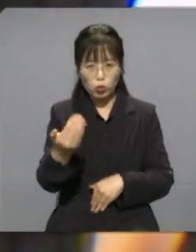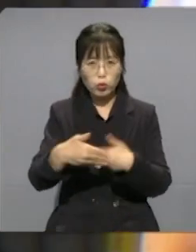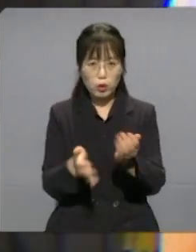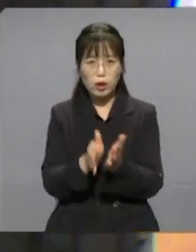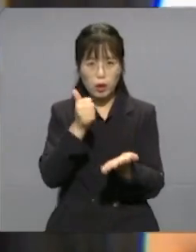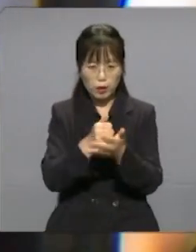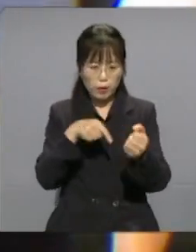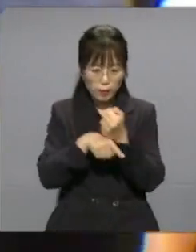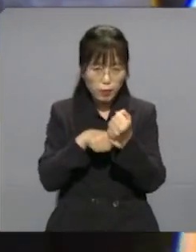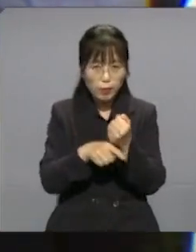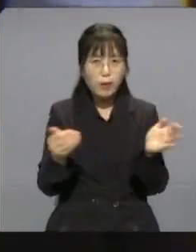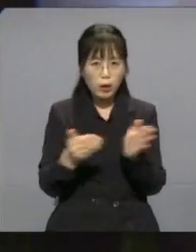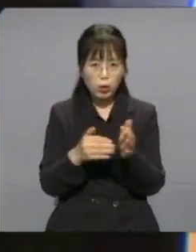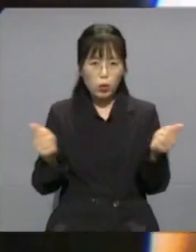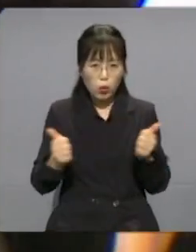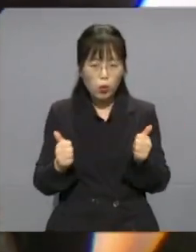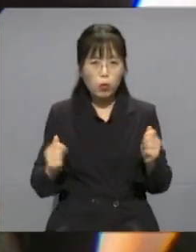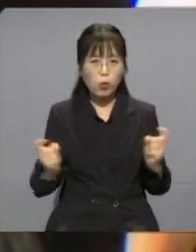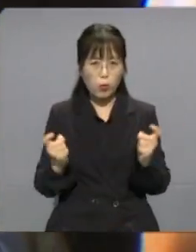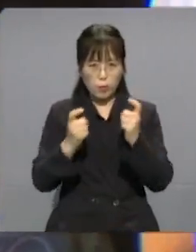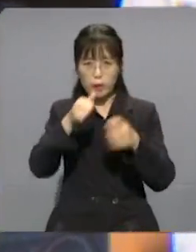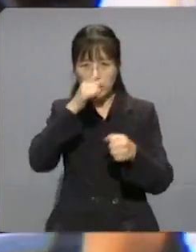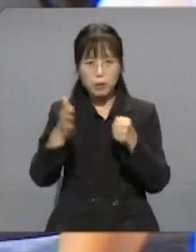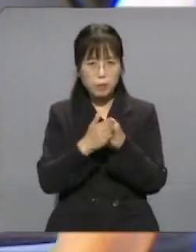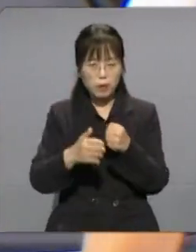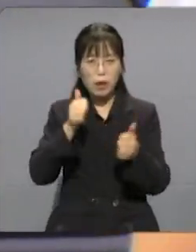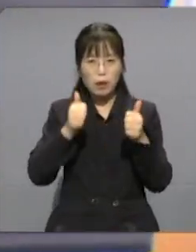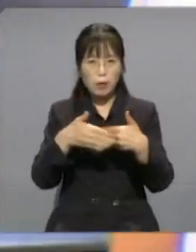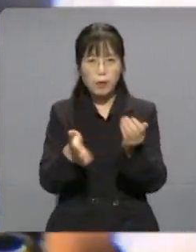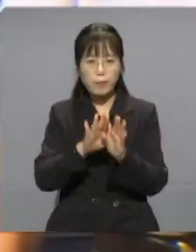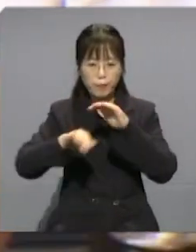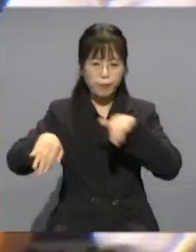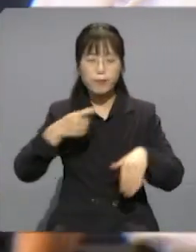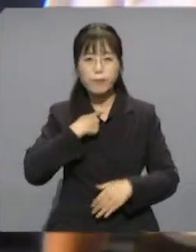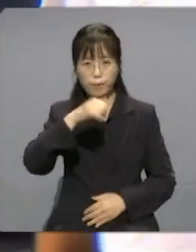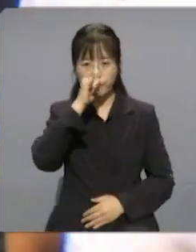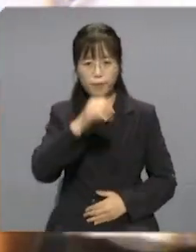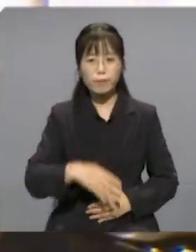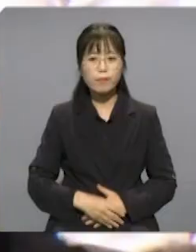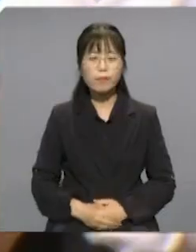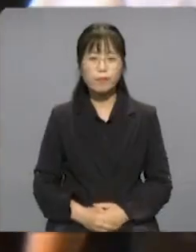직접 친문했고 공방이 과열되자 재판부가 제지에 나서기도 했습니다.